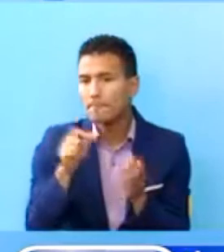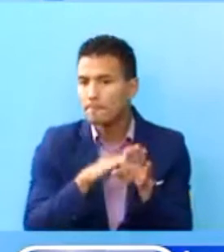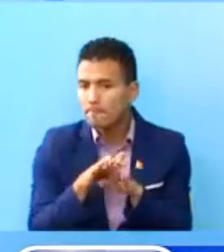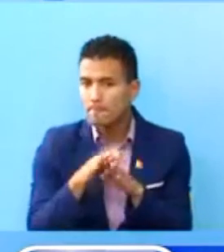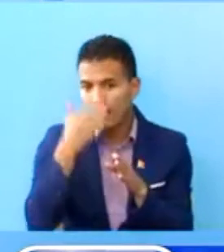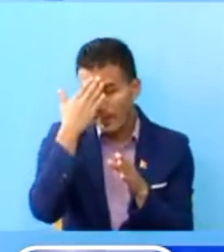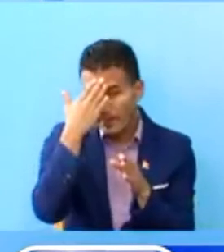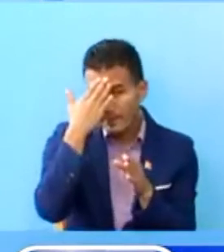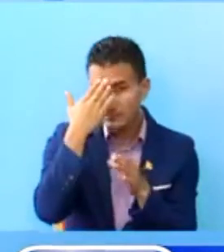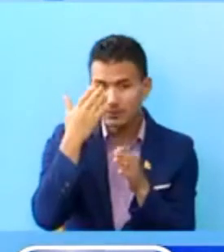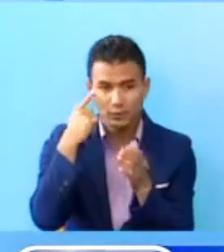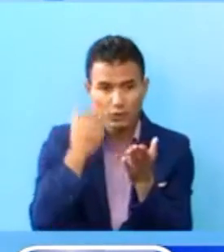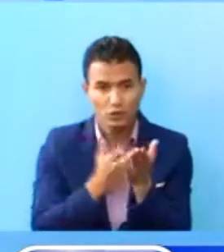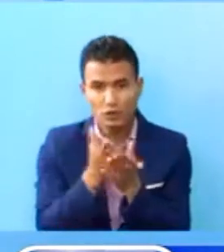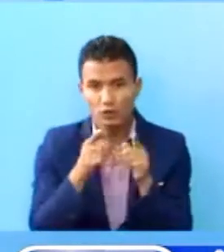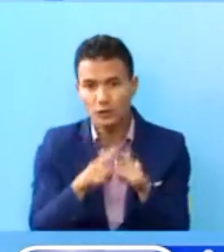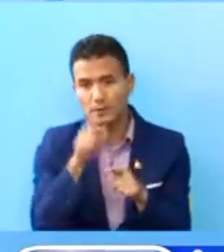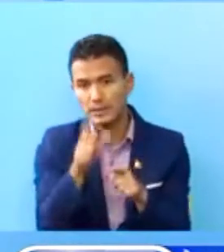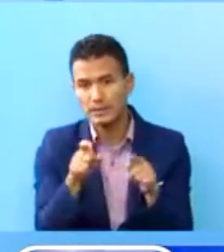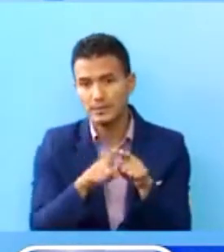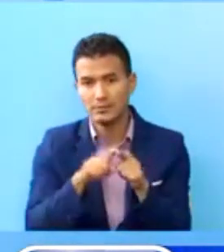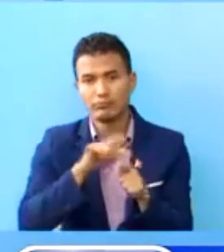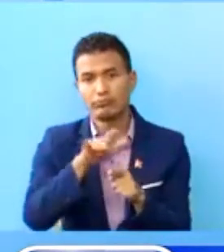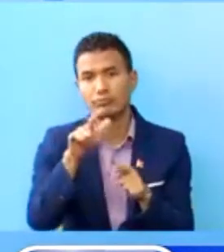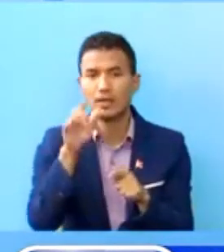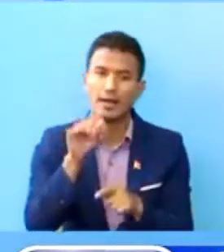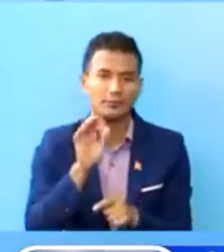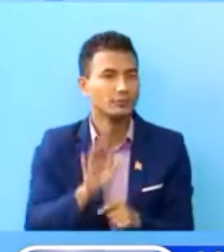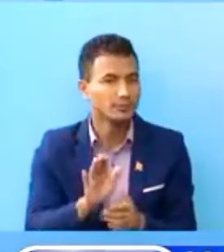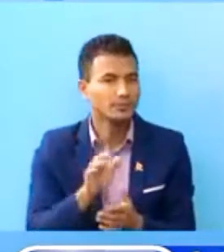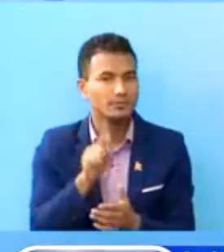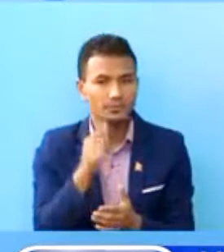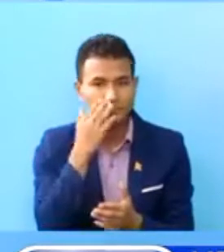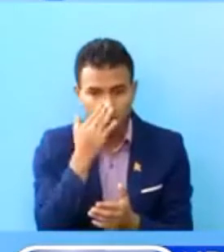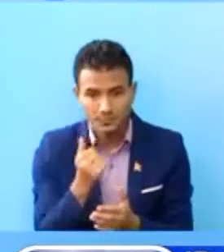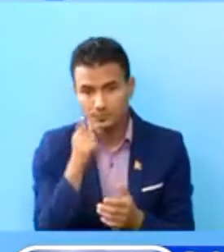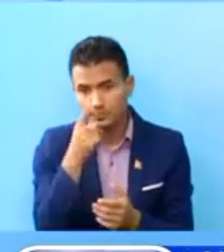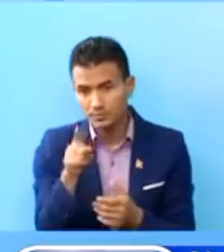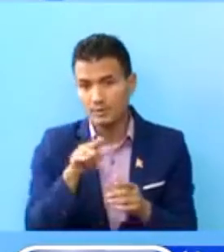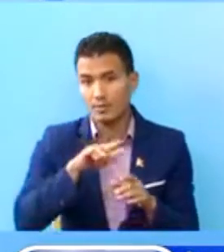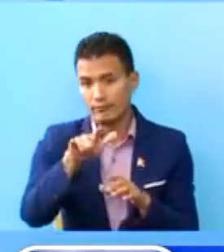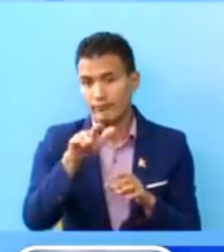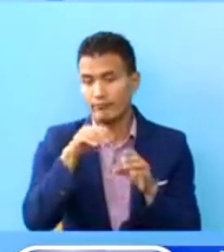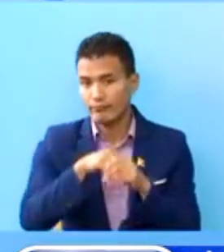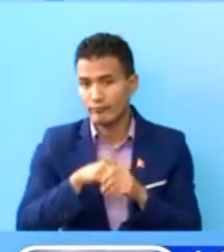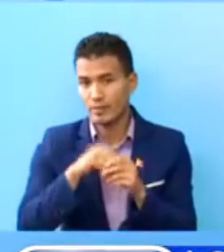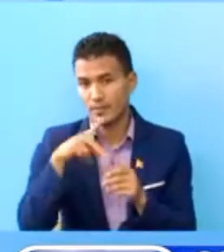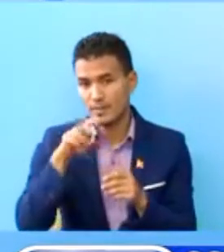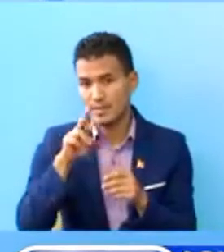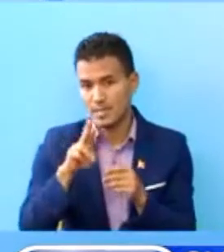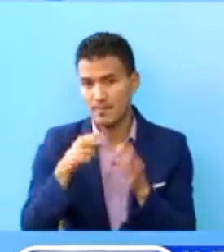भने बिरामी लक्षणसहितका व्यक्तिहरू पनि प्लेनमा चढेर आएको अवस्था छ। यसरी एउटै फ्लाइटमा यदि